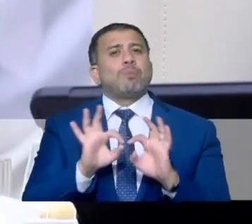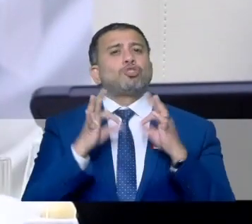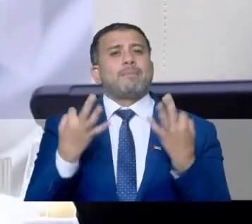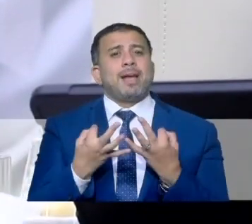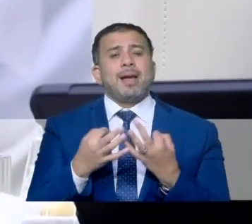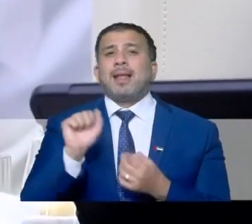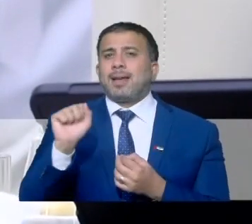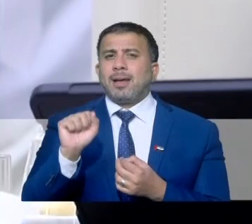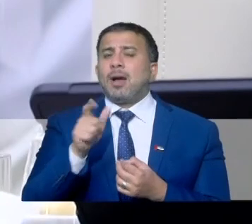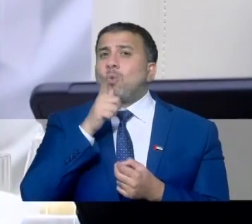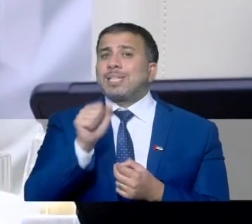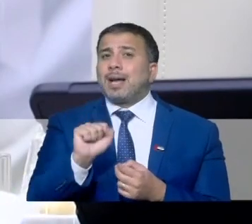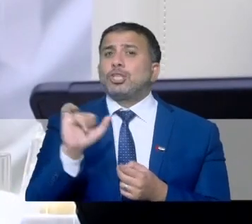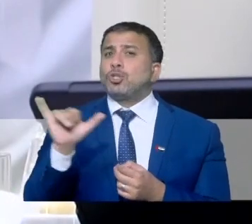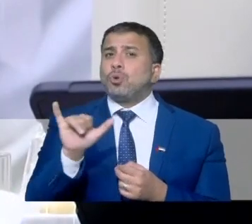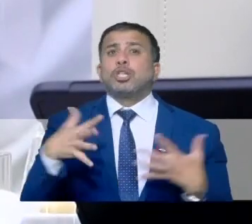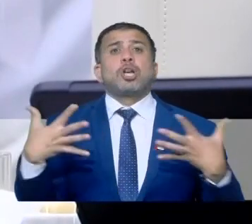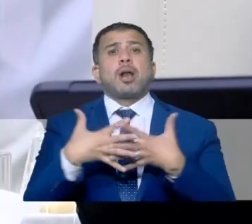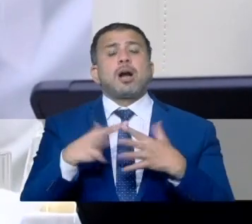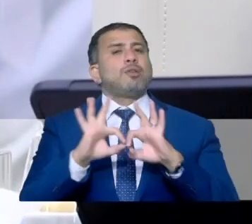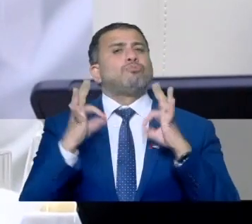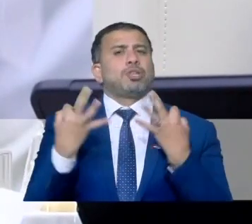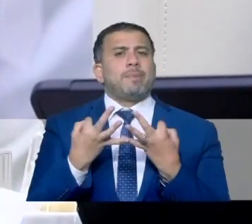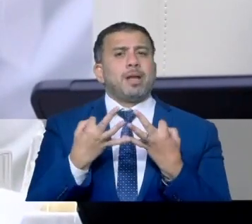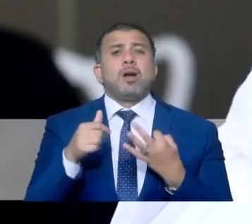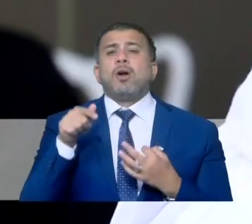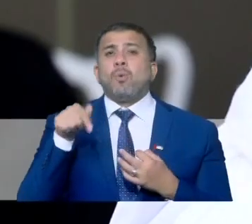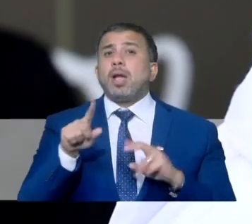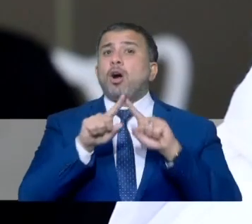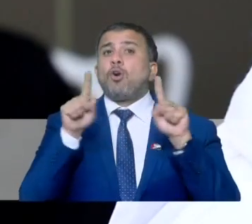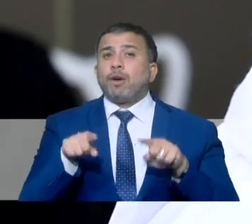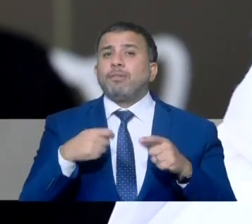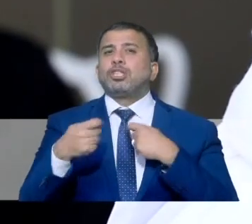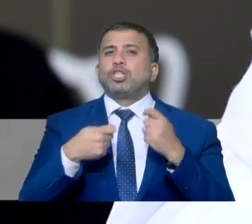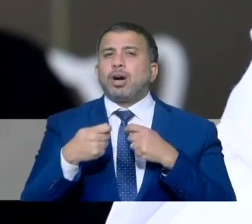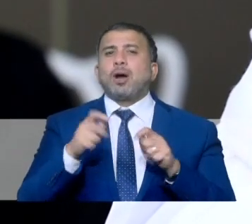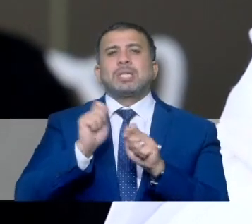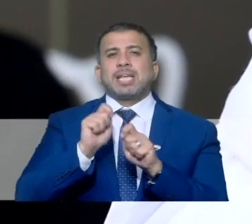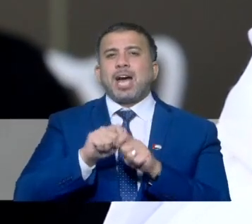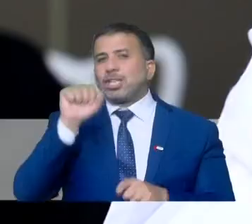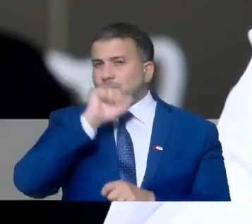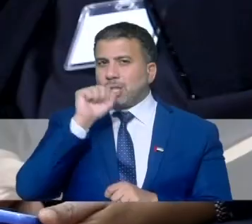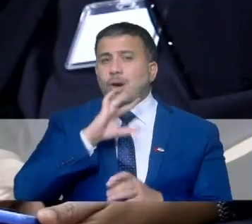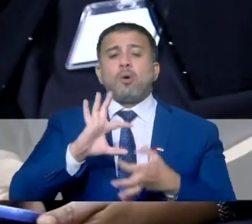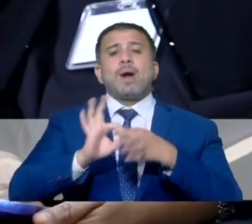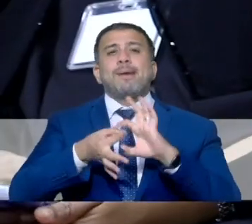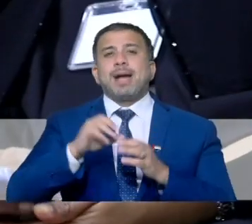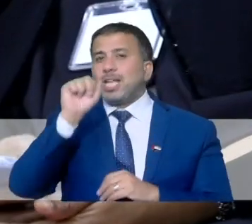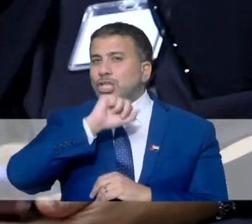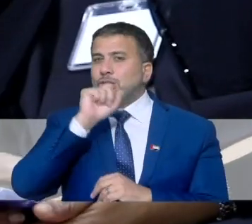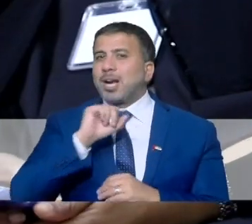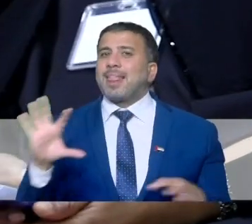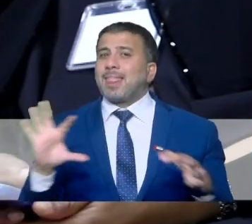المسؤوليه المجتمعيه لديها وتعزيز دور الشراكه المجتمعيه وهي غرفه تجاره وصناعه